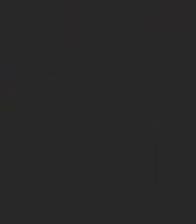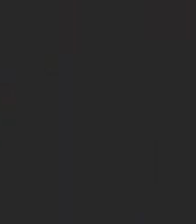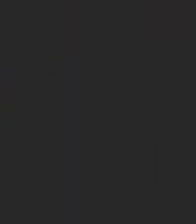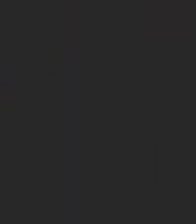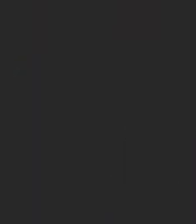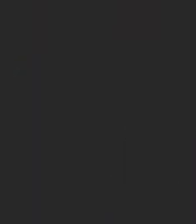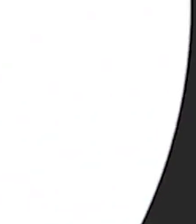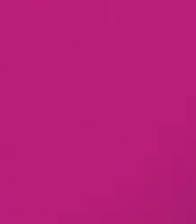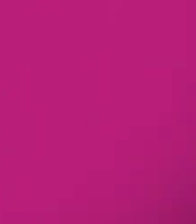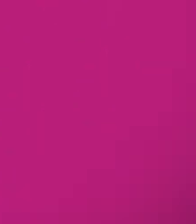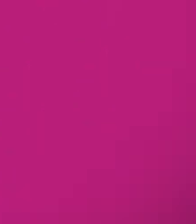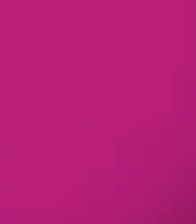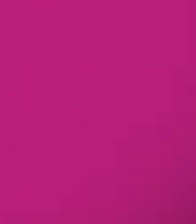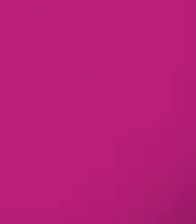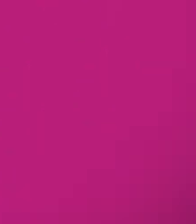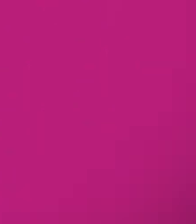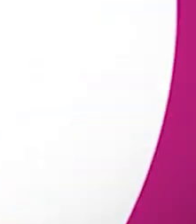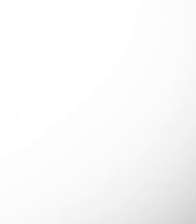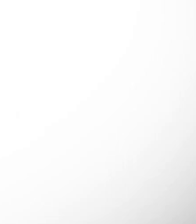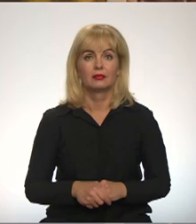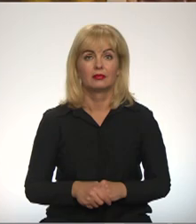Re! Viss ēters ir te!